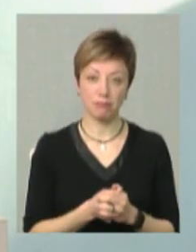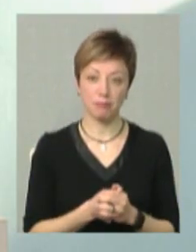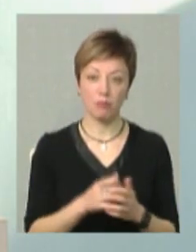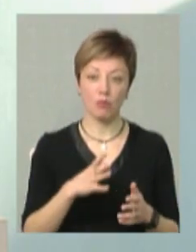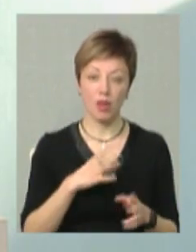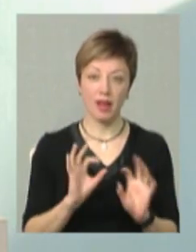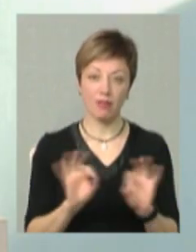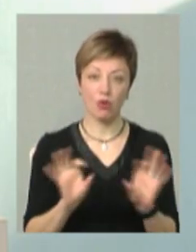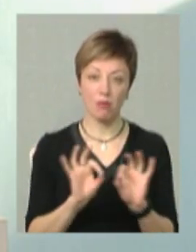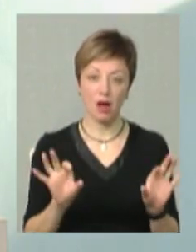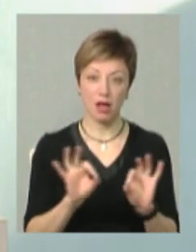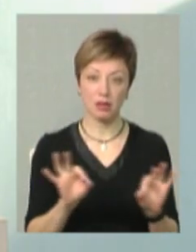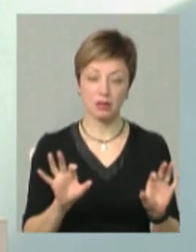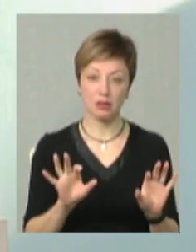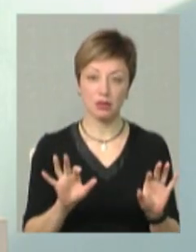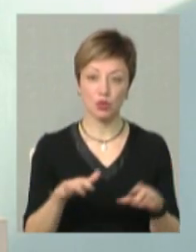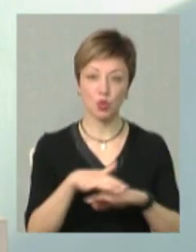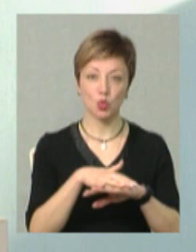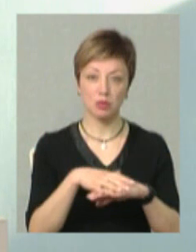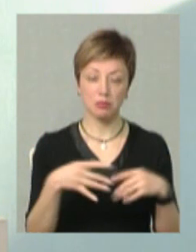давала інформацію Суспільне.